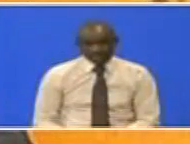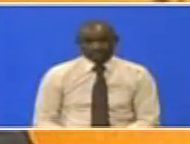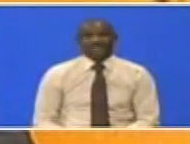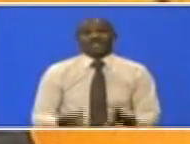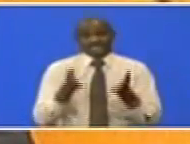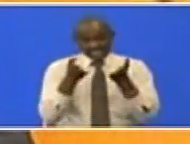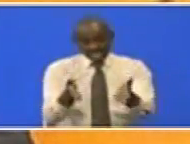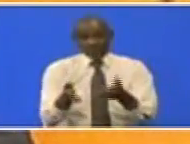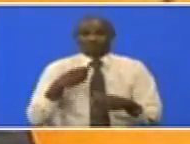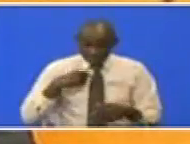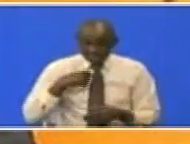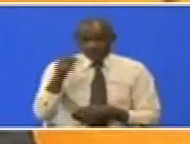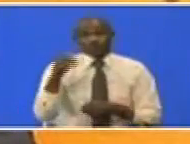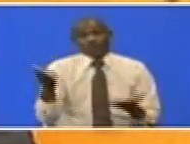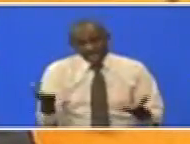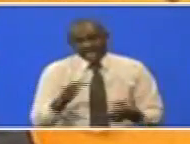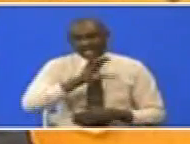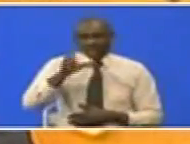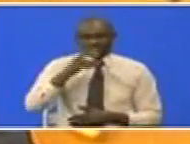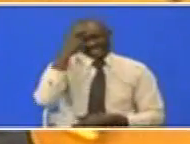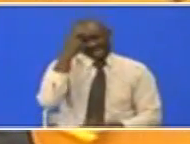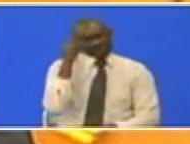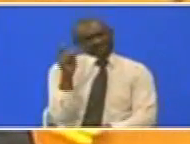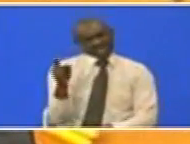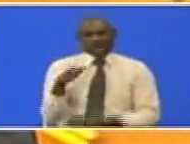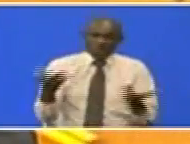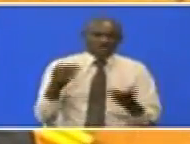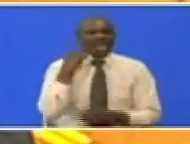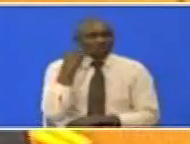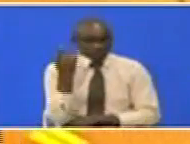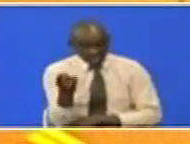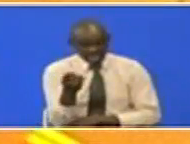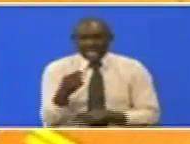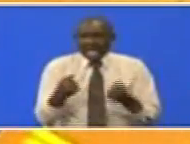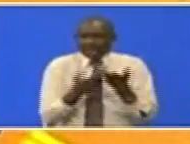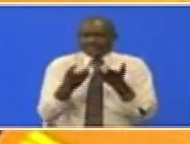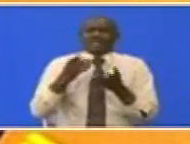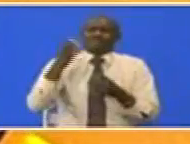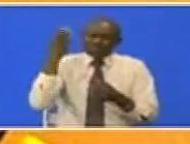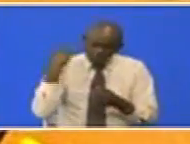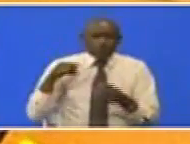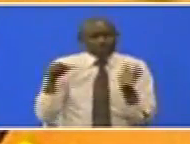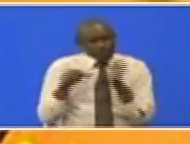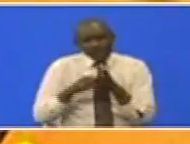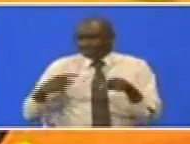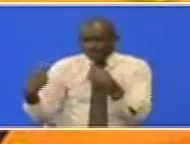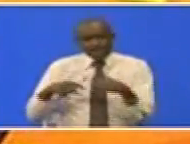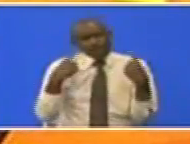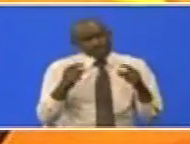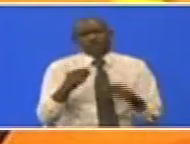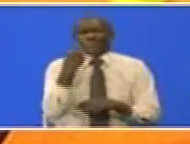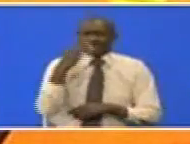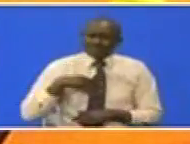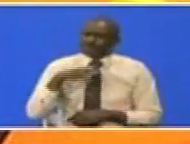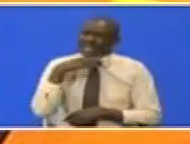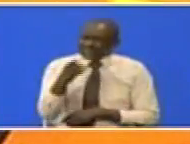Naam mtazamaji Sasa wacha nikupeleke katika kaunti ya naro Kama tuseme nakuru kule ambako kufuatia ule mzozo uliosababisha vifo vya Watu